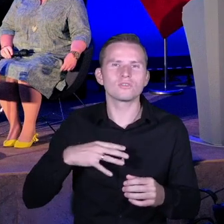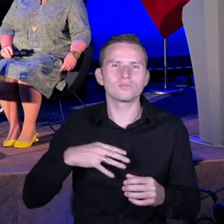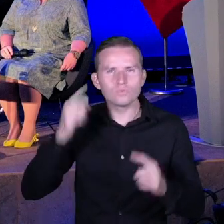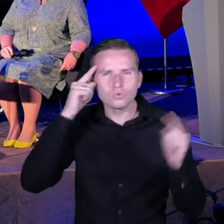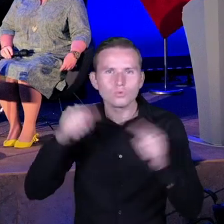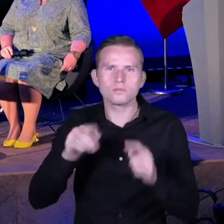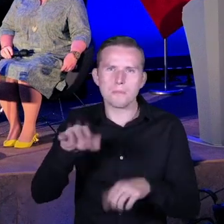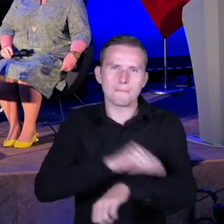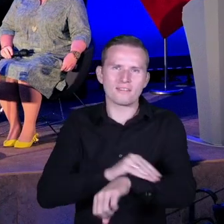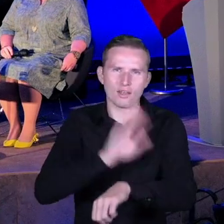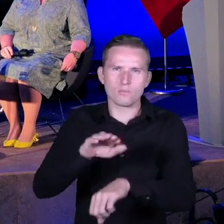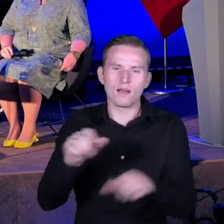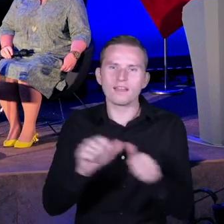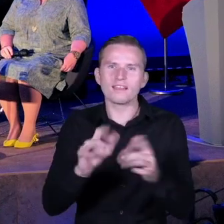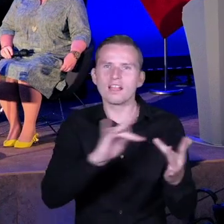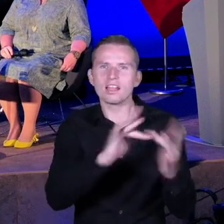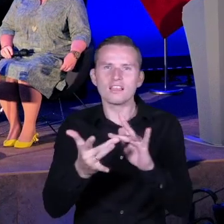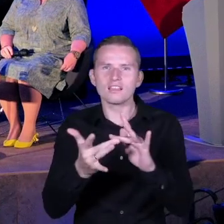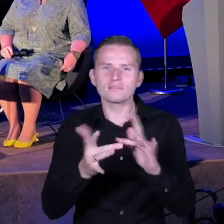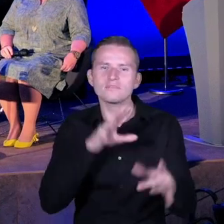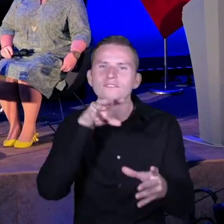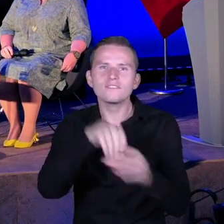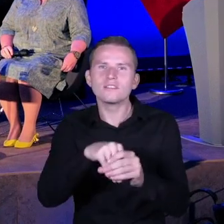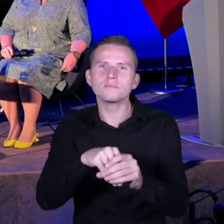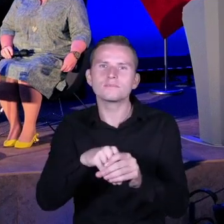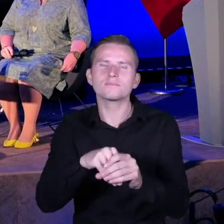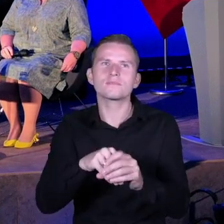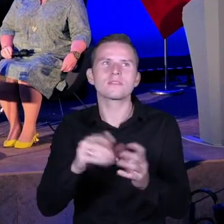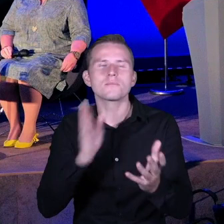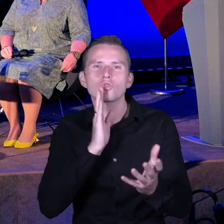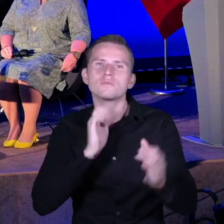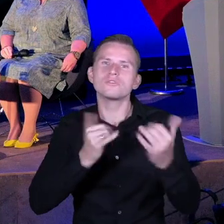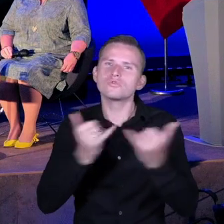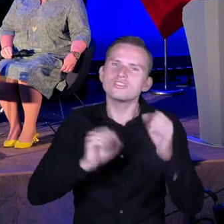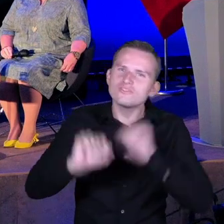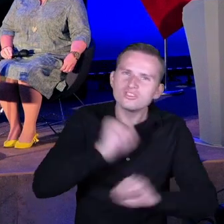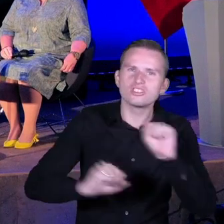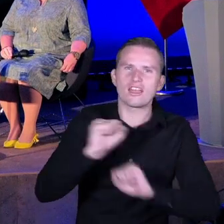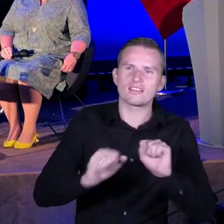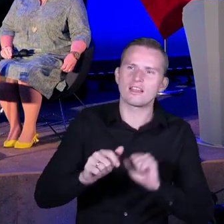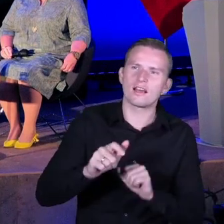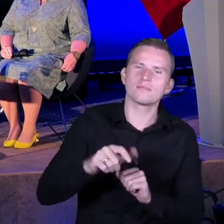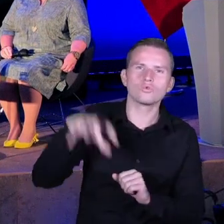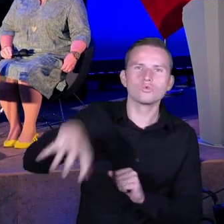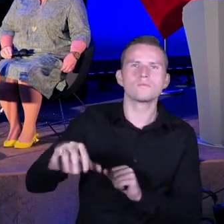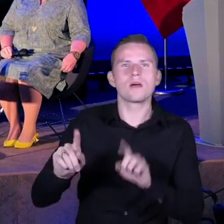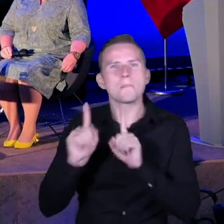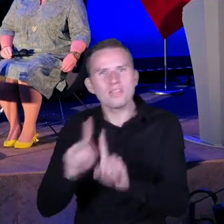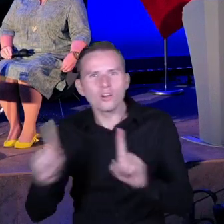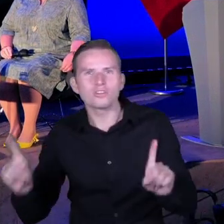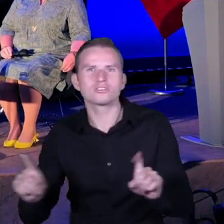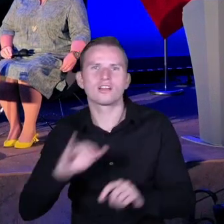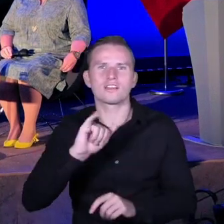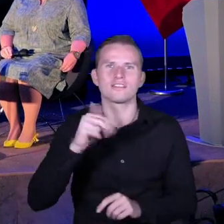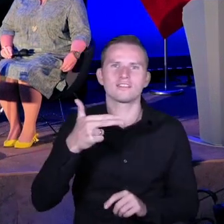otrzymaliście, jest też link do takich właśnie scenariuszy, takich ćwiczeń dla Rady Pedagogicznej inwentaryzacyjnych, które pozwalają sprawdzić,